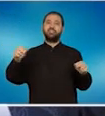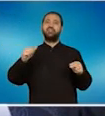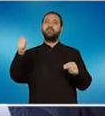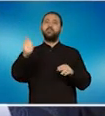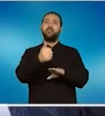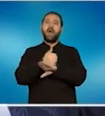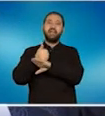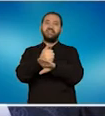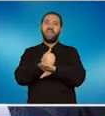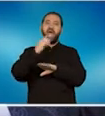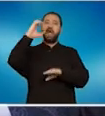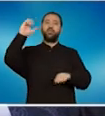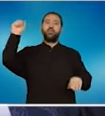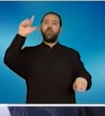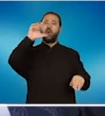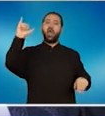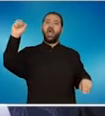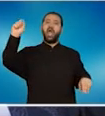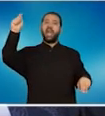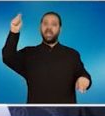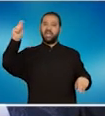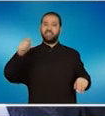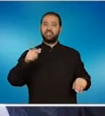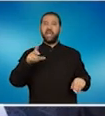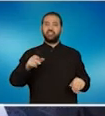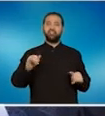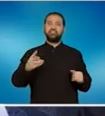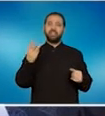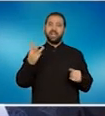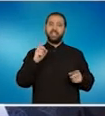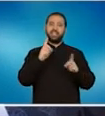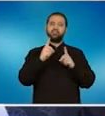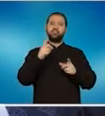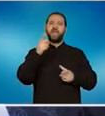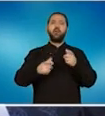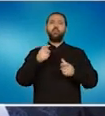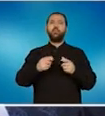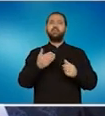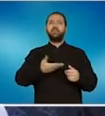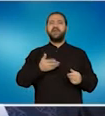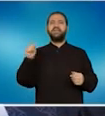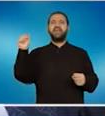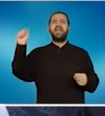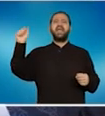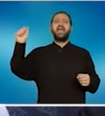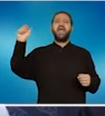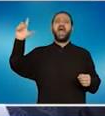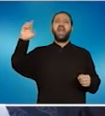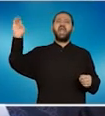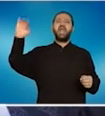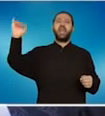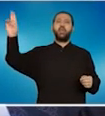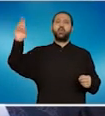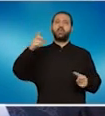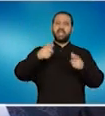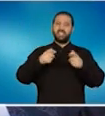despre literatură filocalică și înainte de 89 și imediat după 89 era un lucru extraordinar. Un